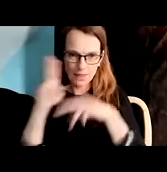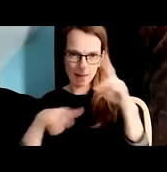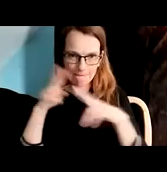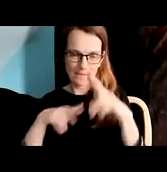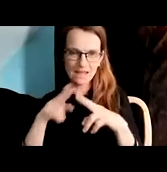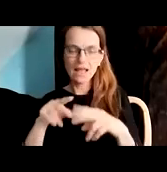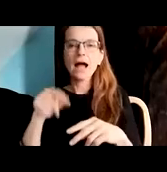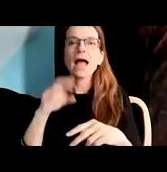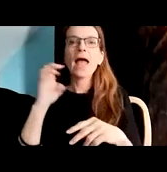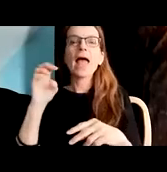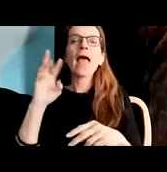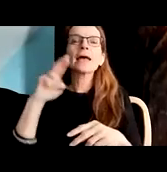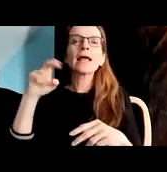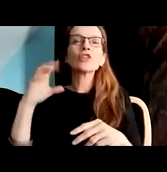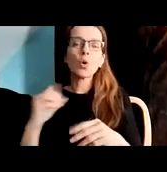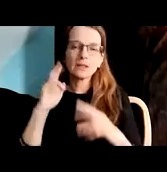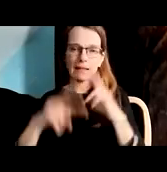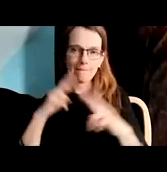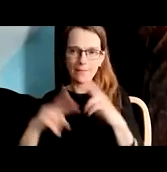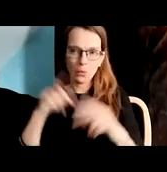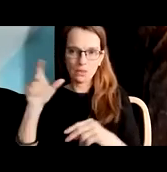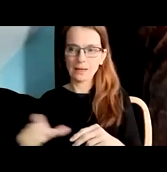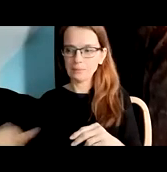in RNO terapevtka.